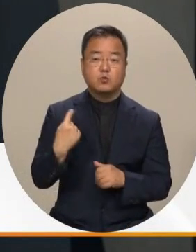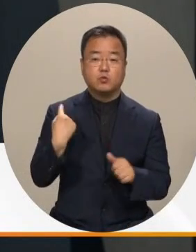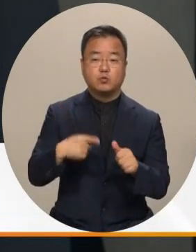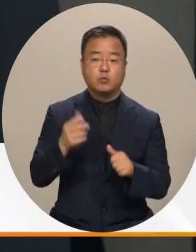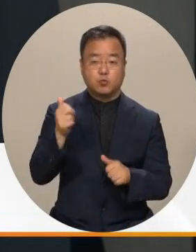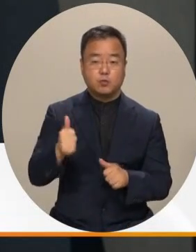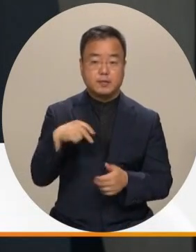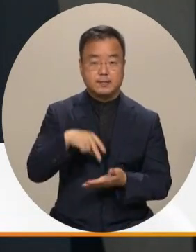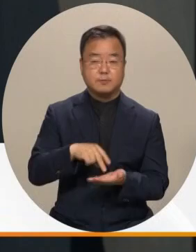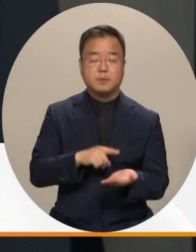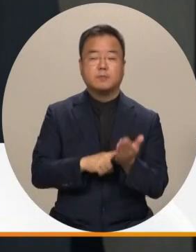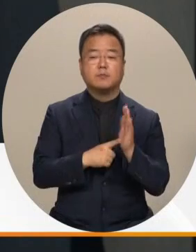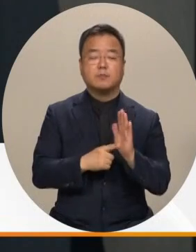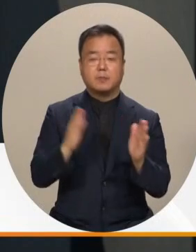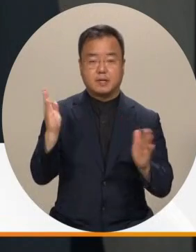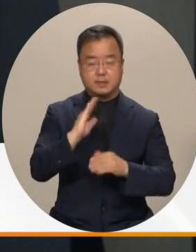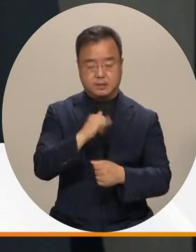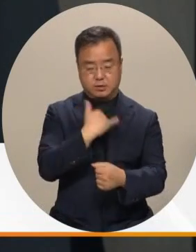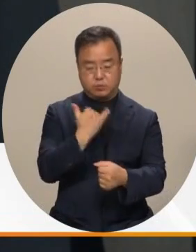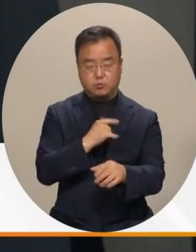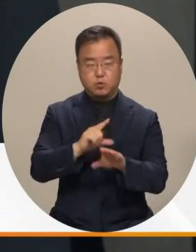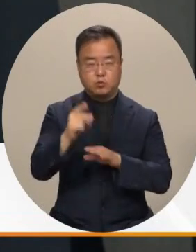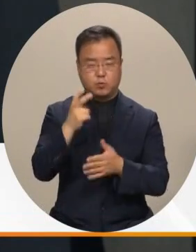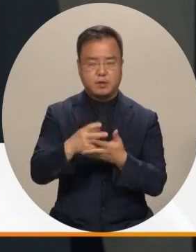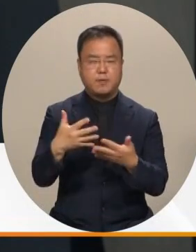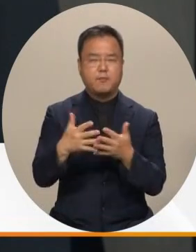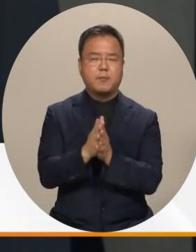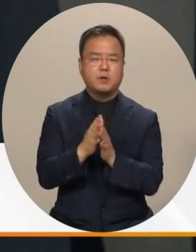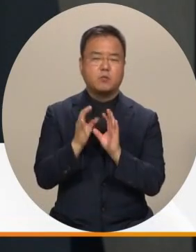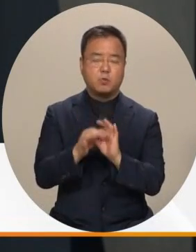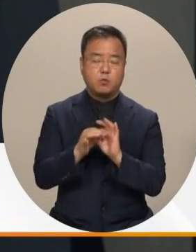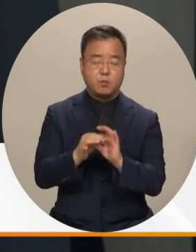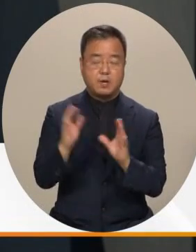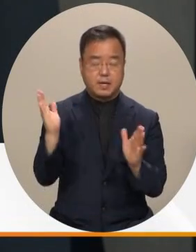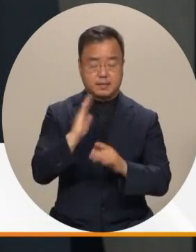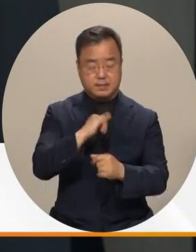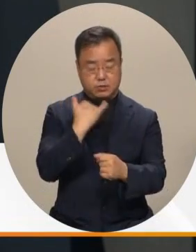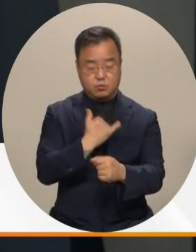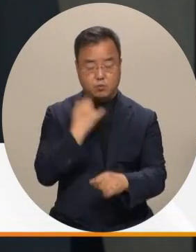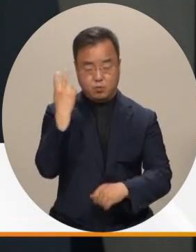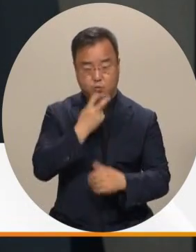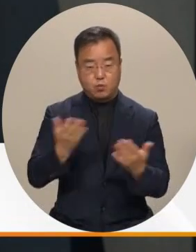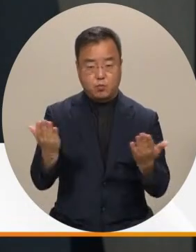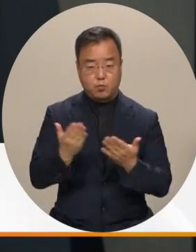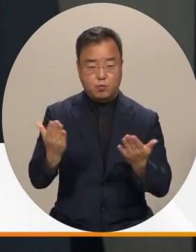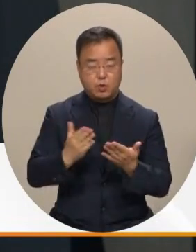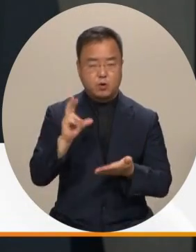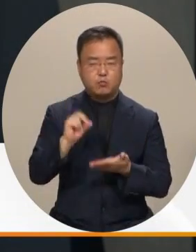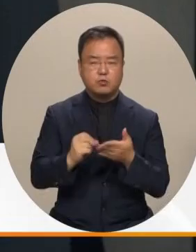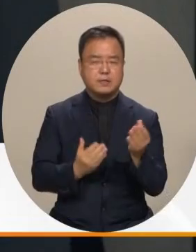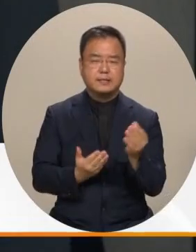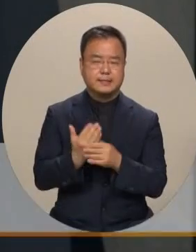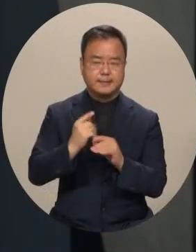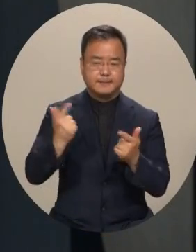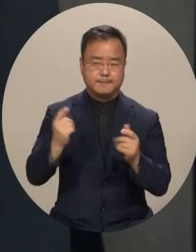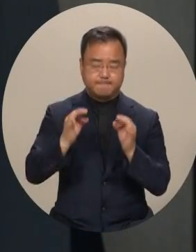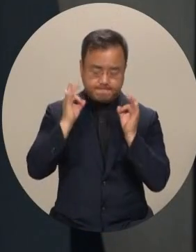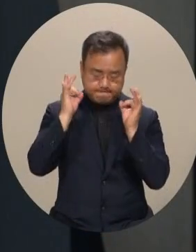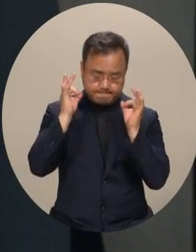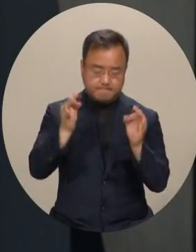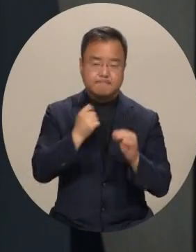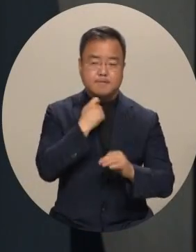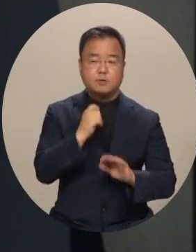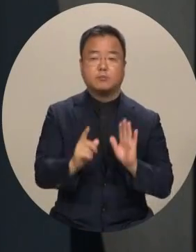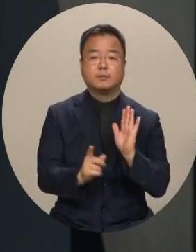통해 학생 인권 조례 폐지로 인해 발생하는이 학생인권 보호에 공백이 생기지 않도록 최선을 다할 것이라고